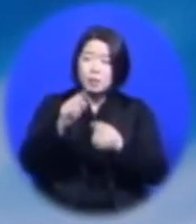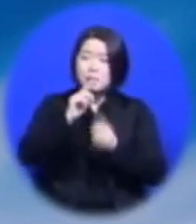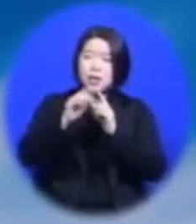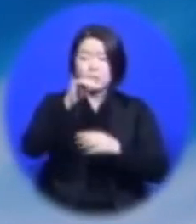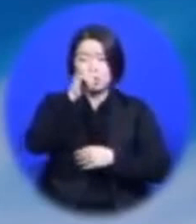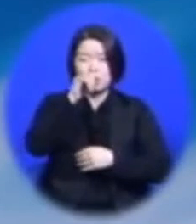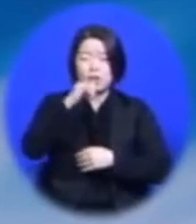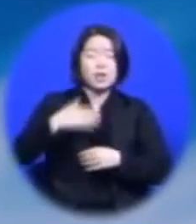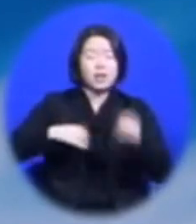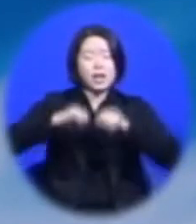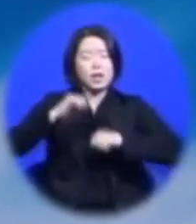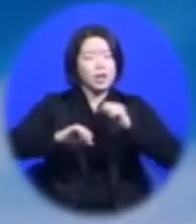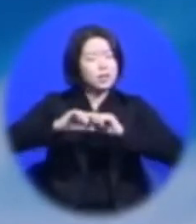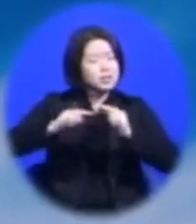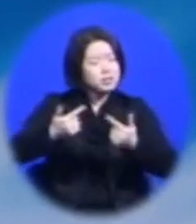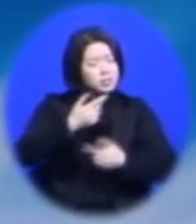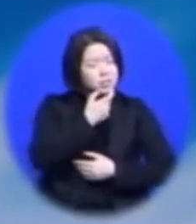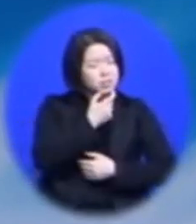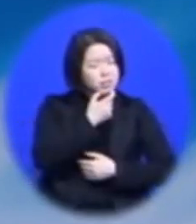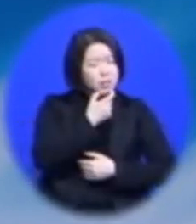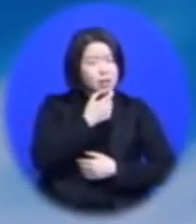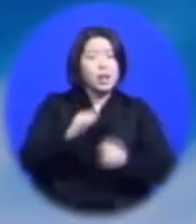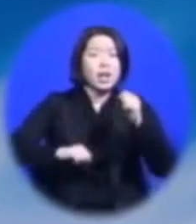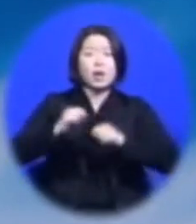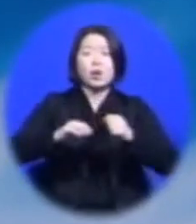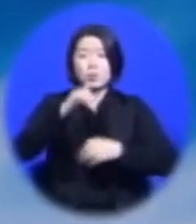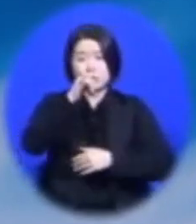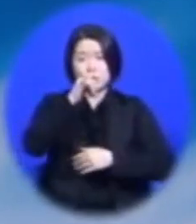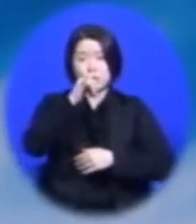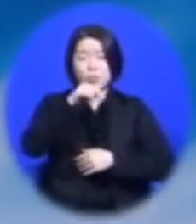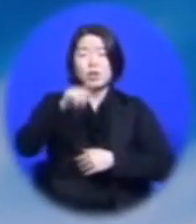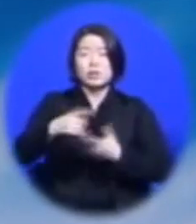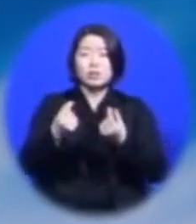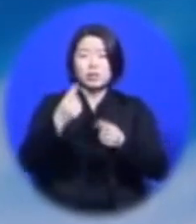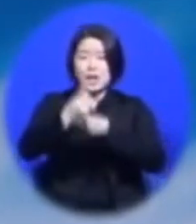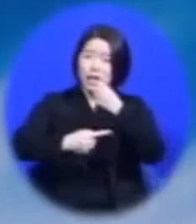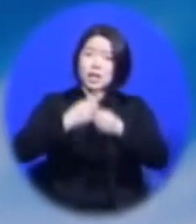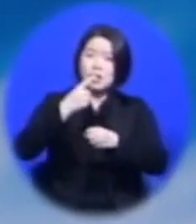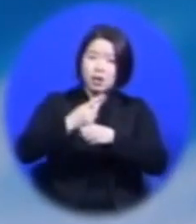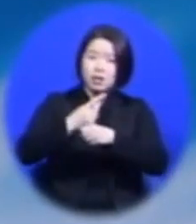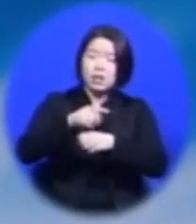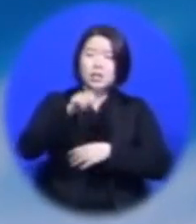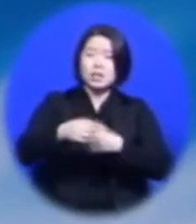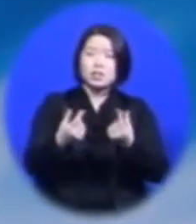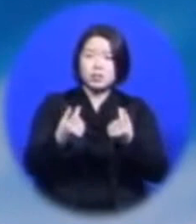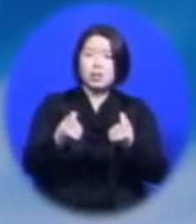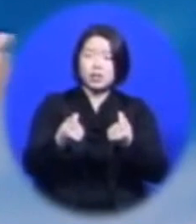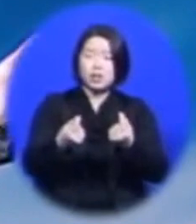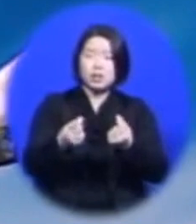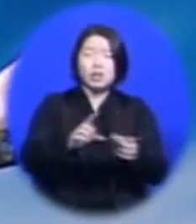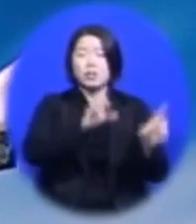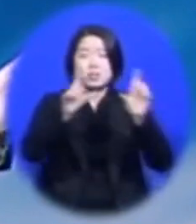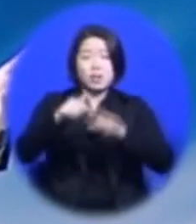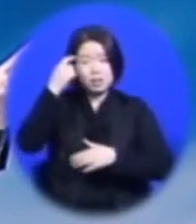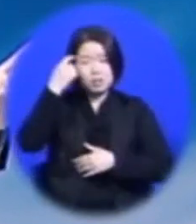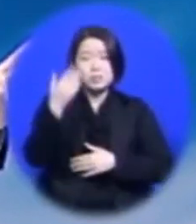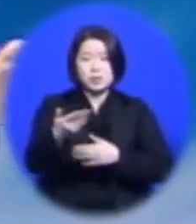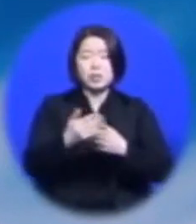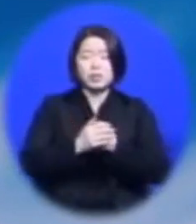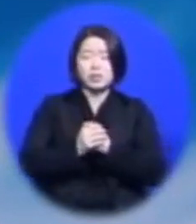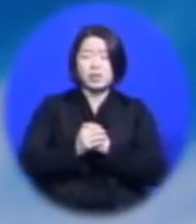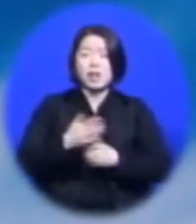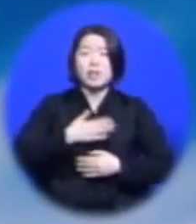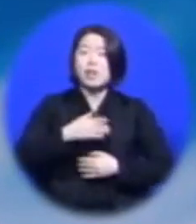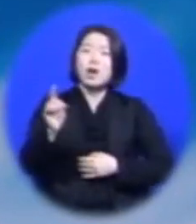그런 행동 하고 싶지 않은데 자꾸 그런 행동을 하면서 그렇게 또 한 해를 이렇게 살 것입니까?